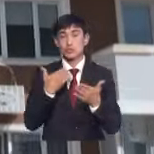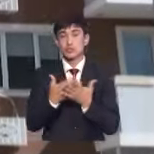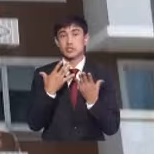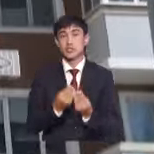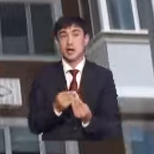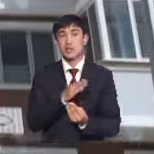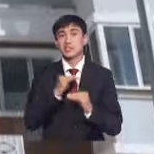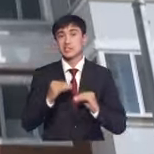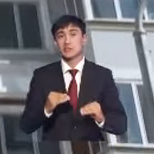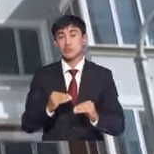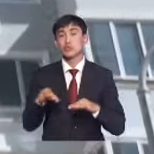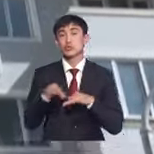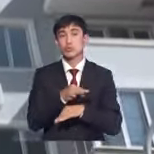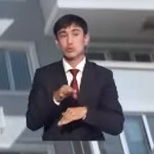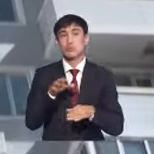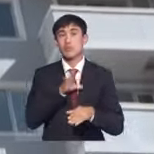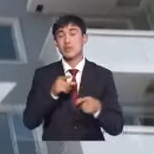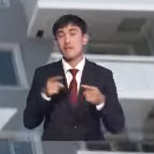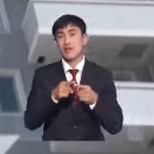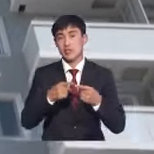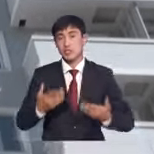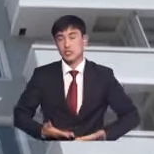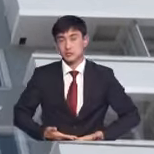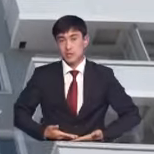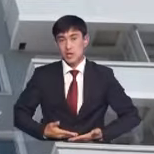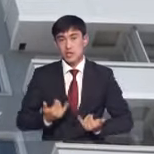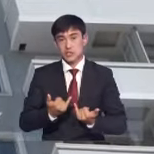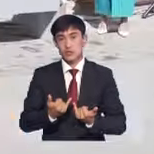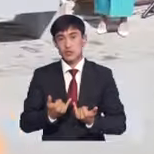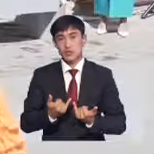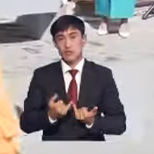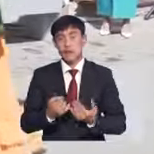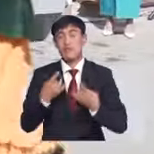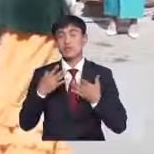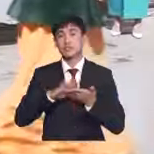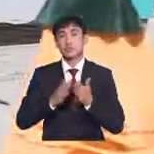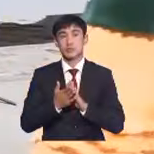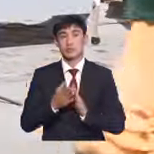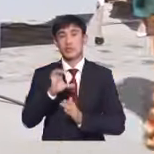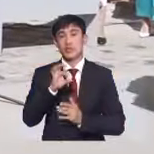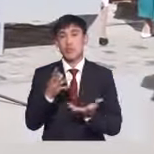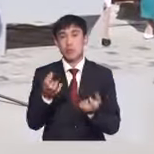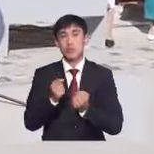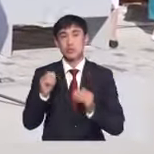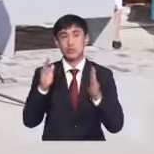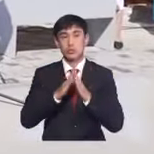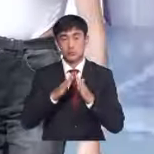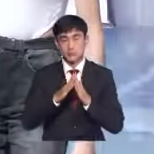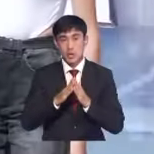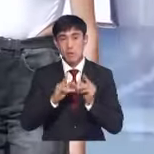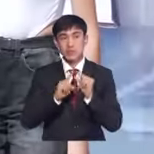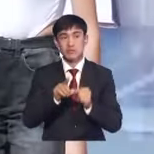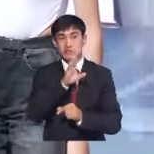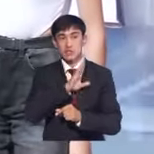дня она с детьми и с супругом снимала квартиру в аренду. И вот сегодня в торжественной обстановке Светлана обрела крышу над головой. По